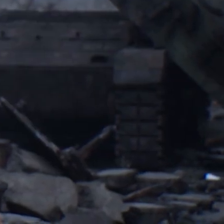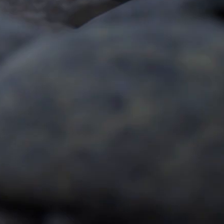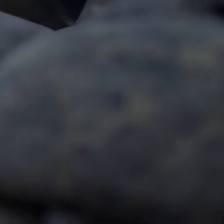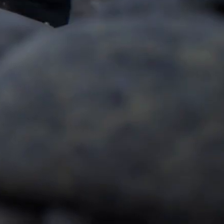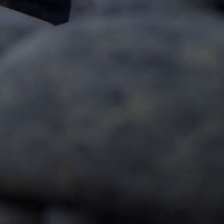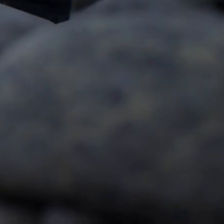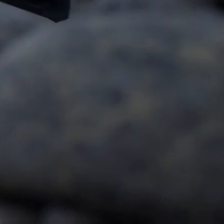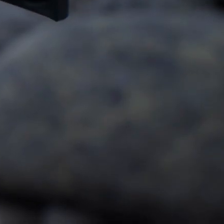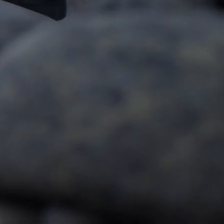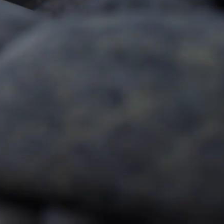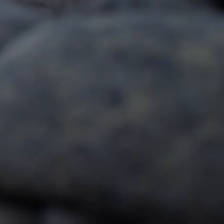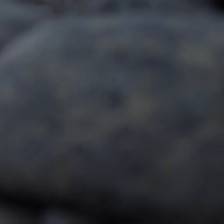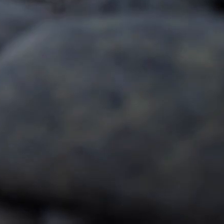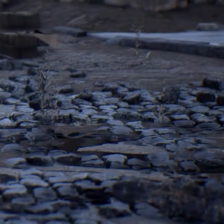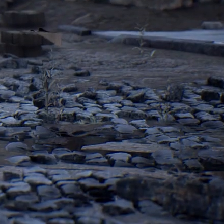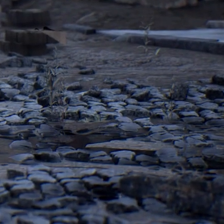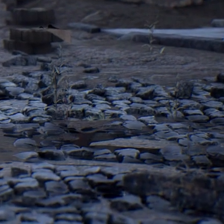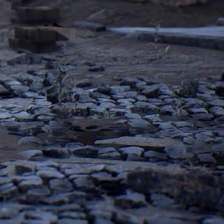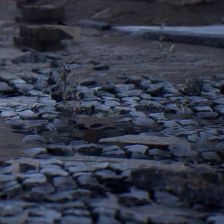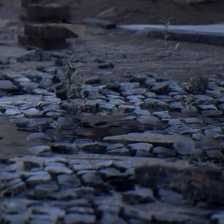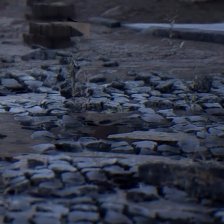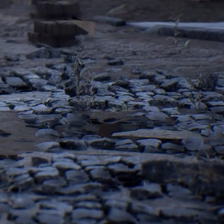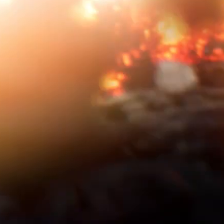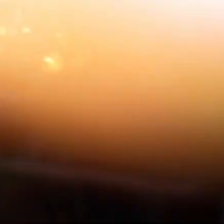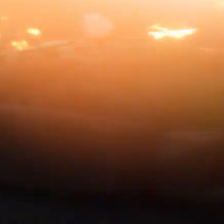ar prasidėjus karui.